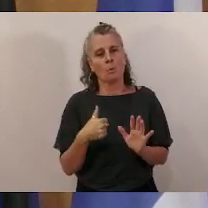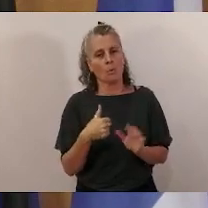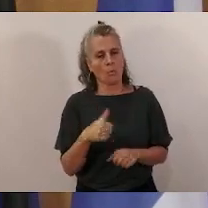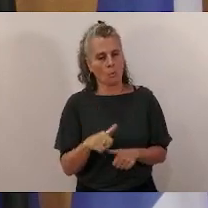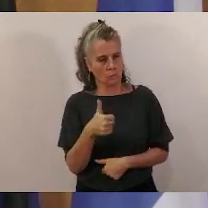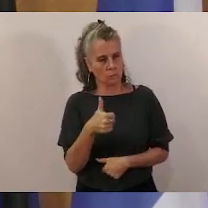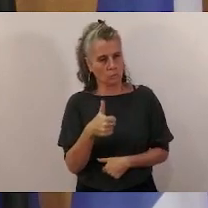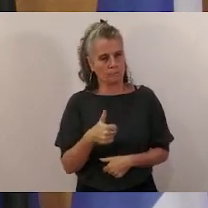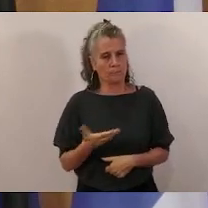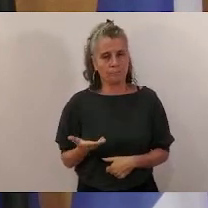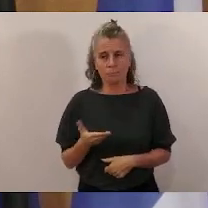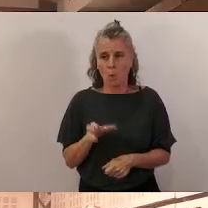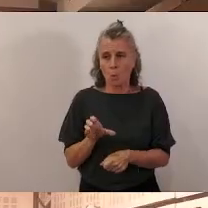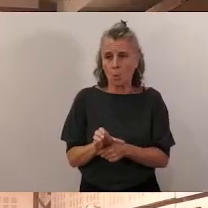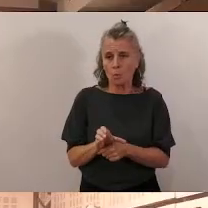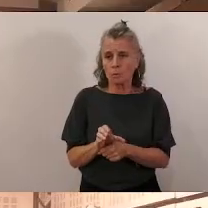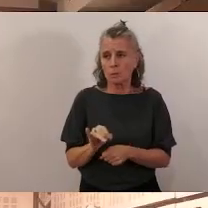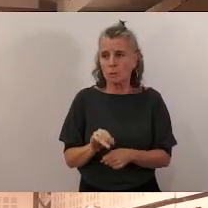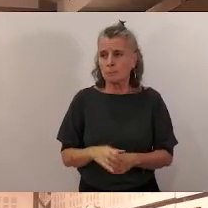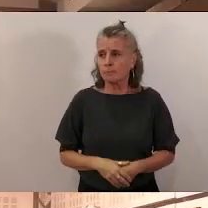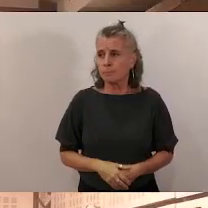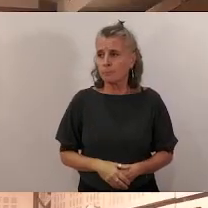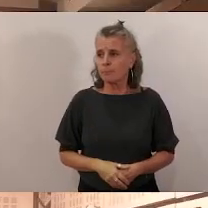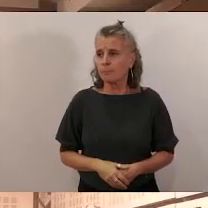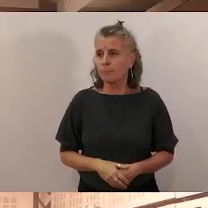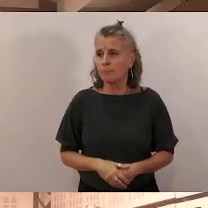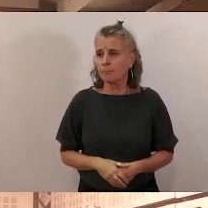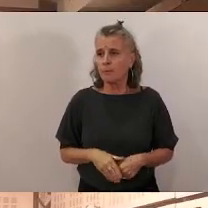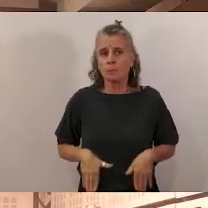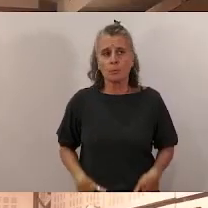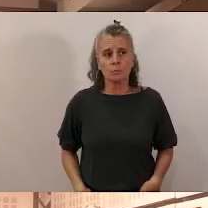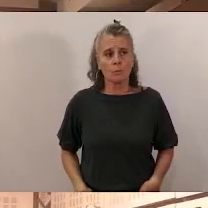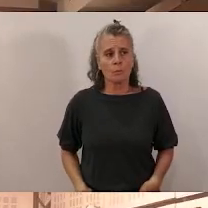y a-t-il des contre ? Des abstentions ?